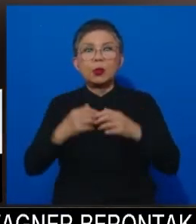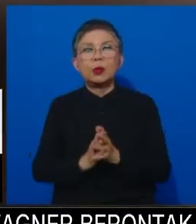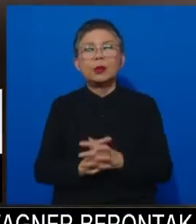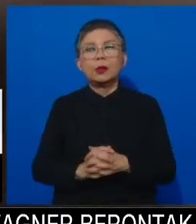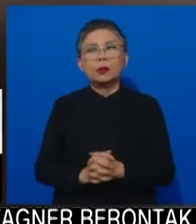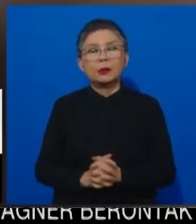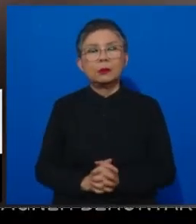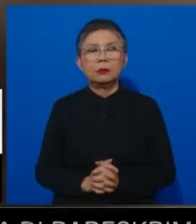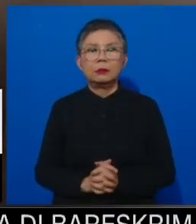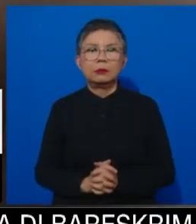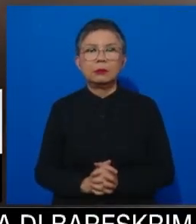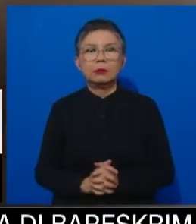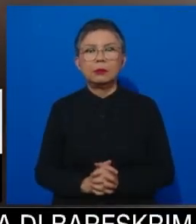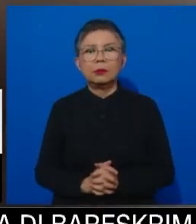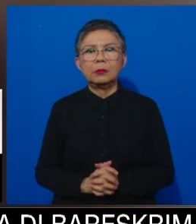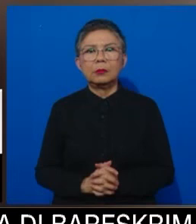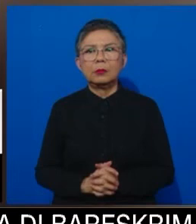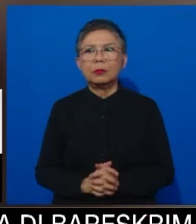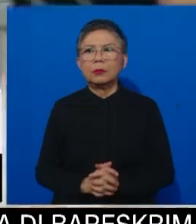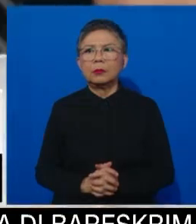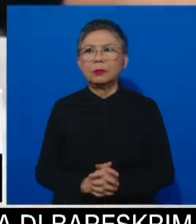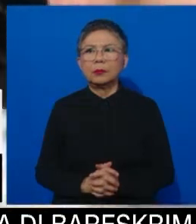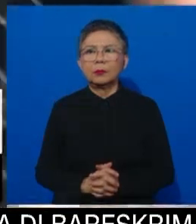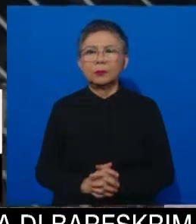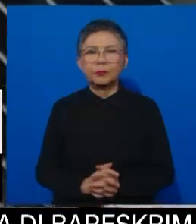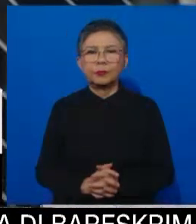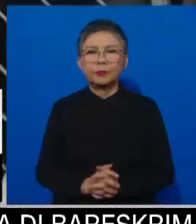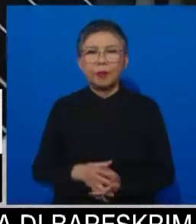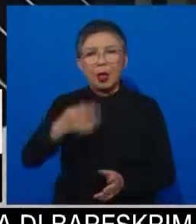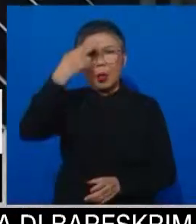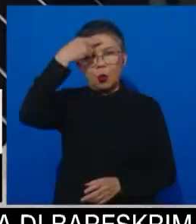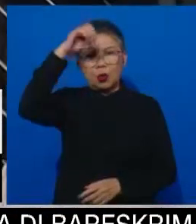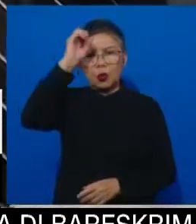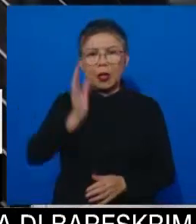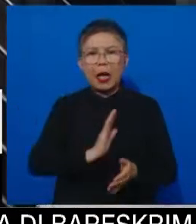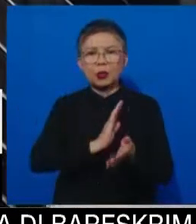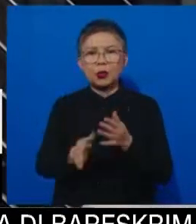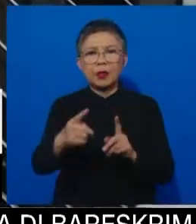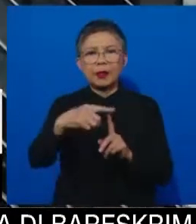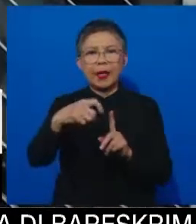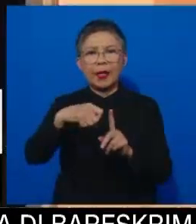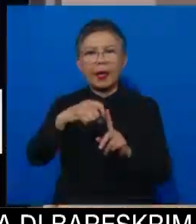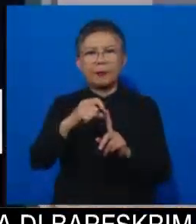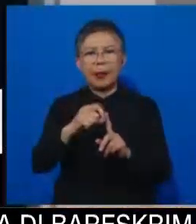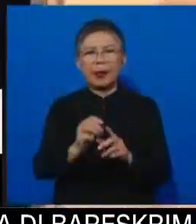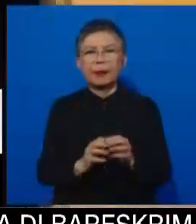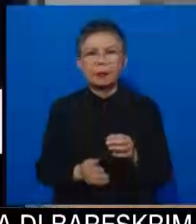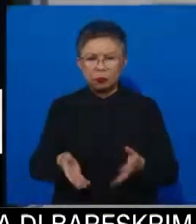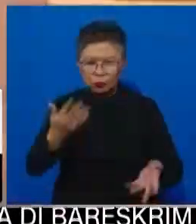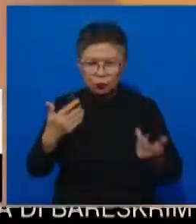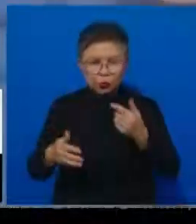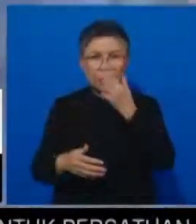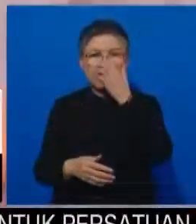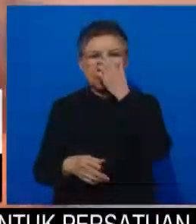tangga. Tim gabungan Reskrim Polres Metro Depok bersama Polda Metro Jaya mendatangi lokasi dan melakukan olah